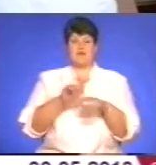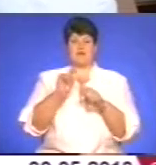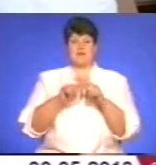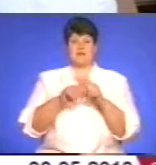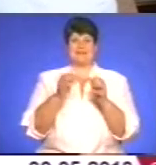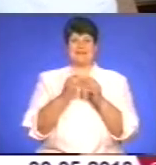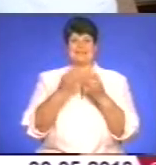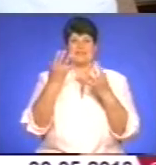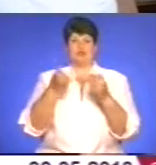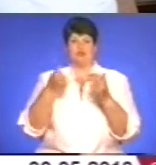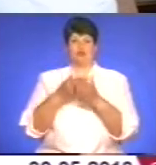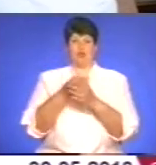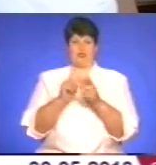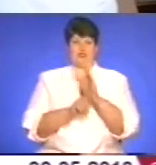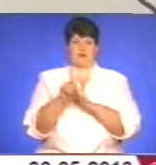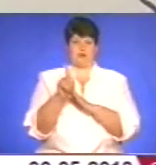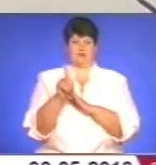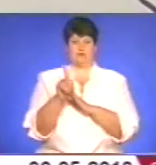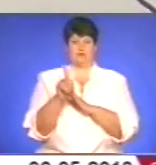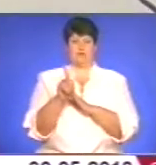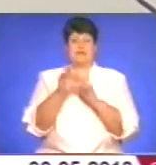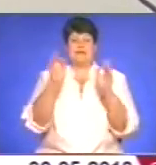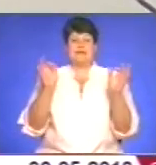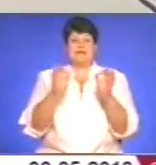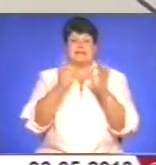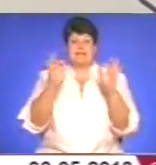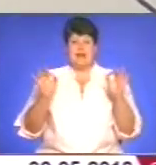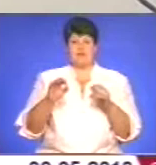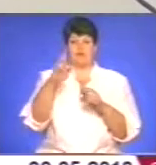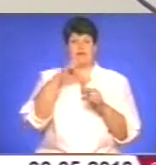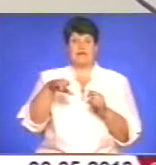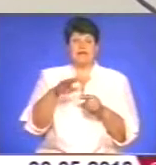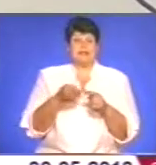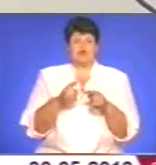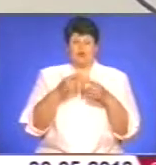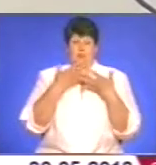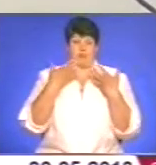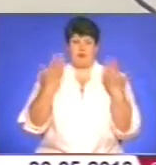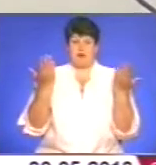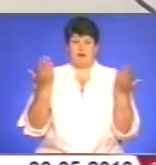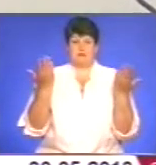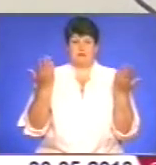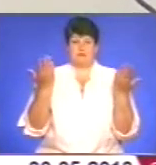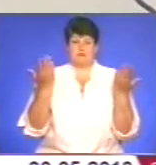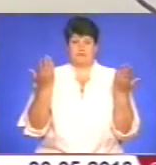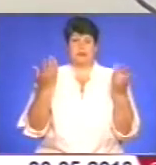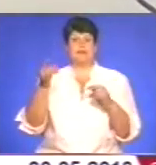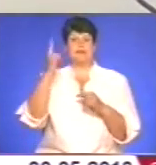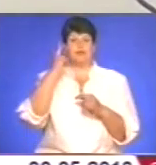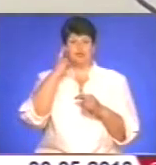за 10 днів до її початку. Нігде в цивілізованих країнах цієї норми немає. На